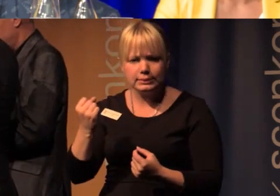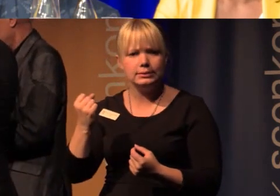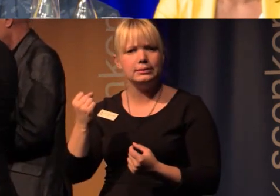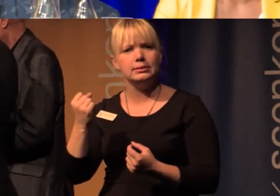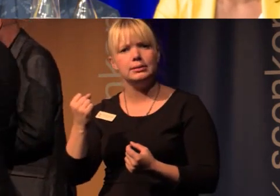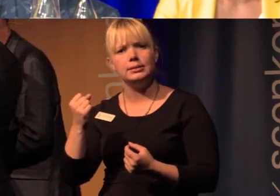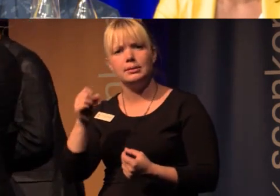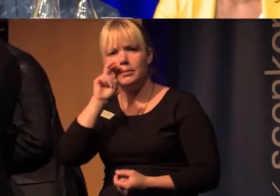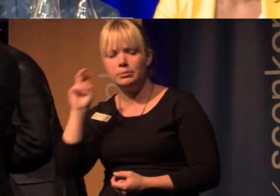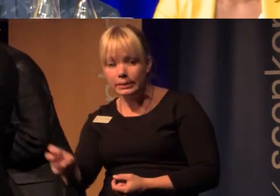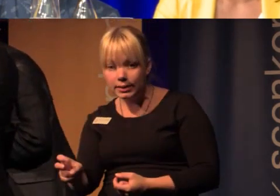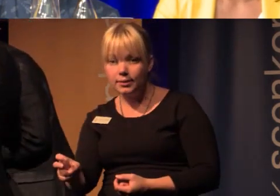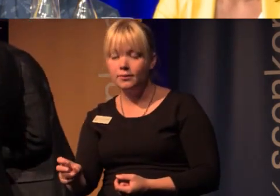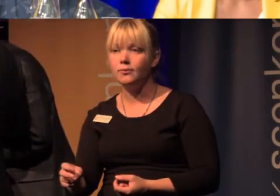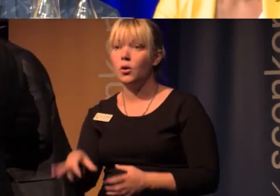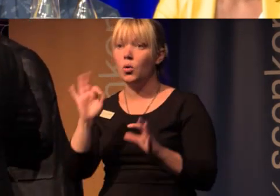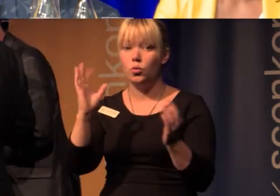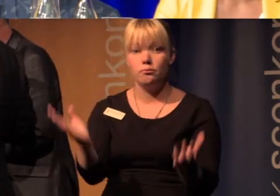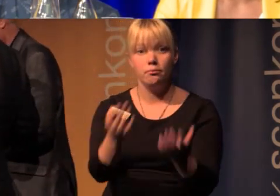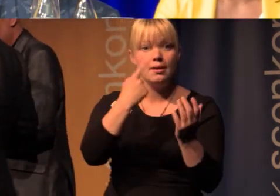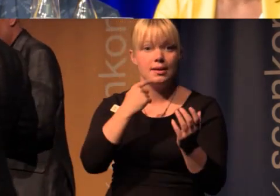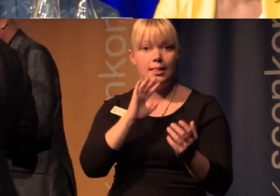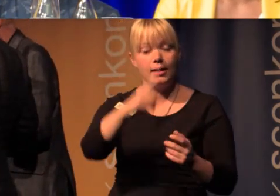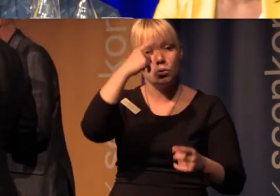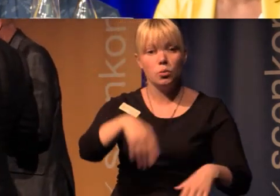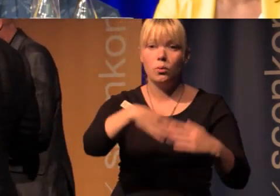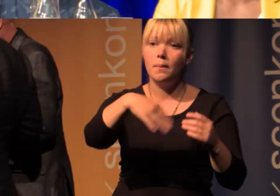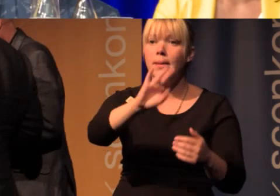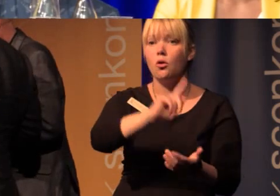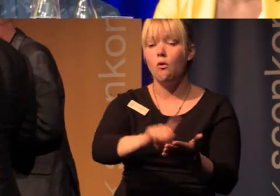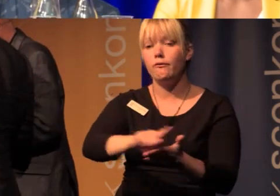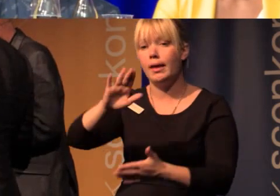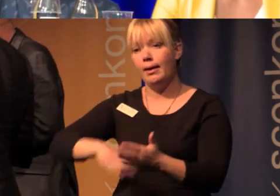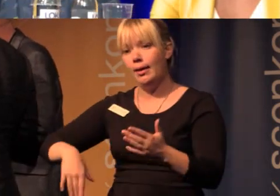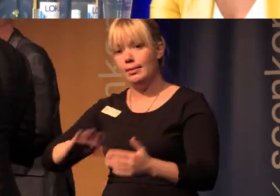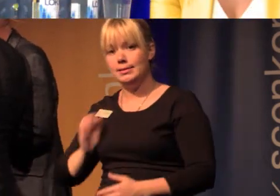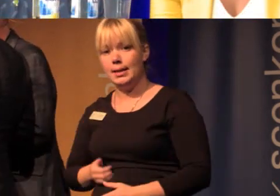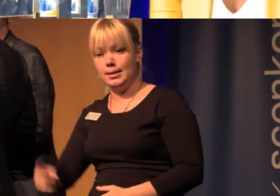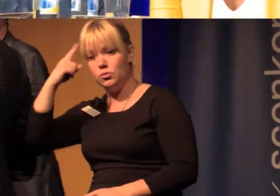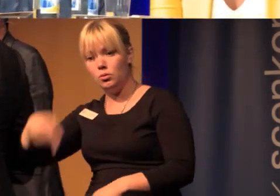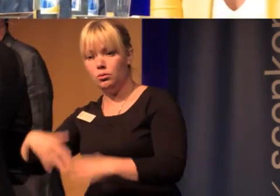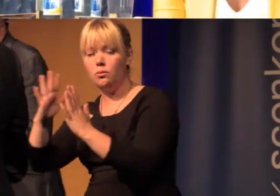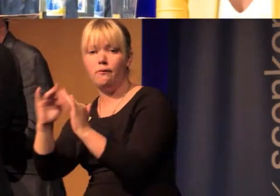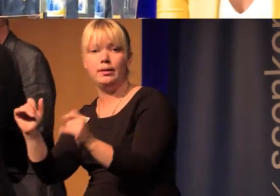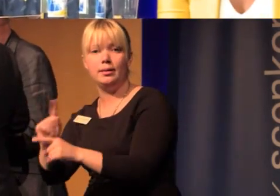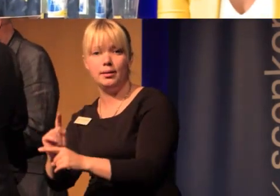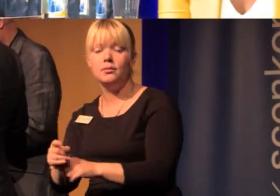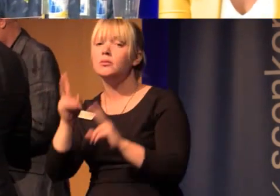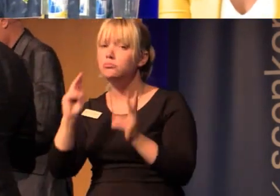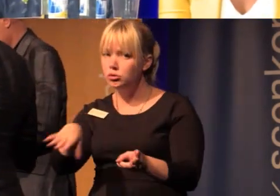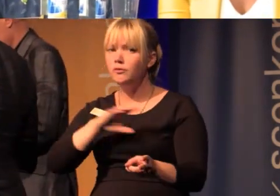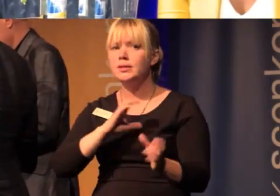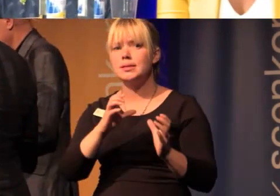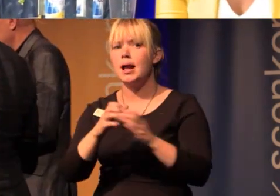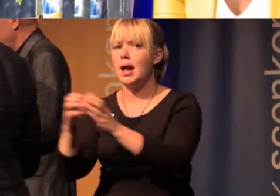man premierar killars kultur och fritid i högre utsträckning än tjejers kultur och fritid många gånger. Men också ett klassperspektiv